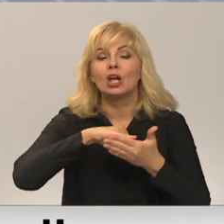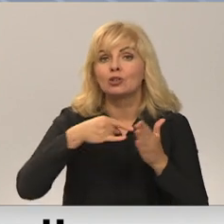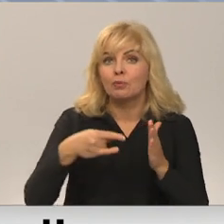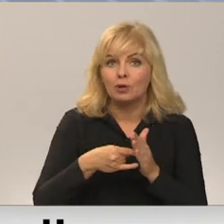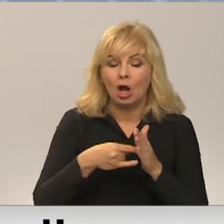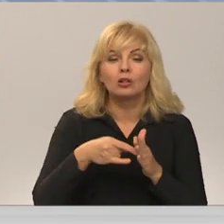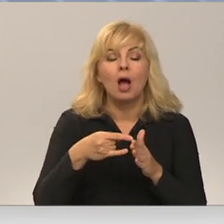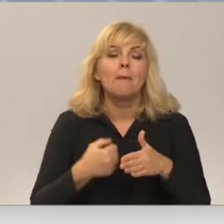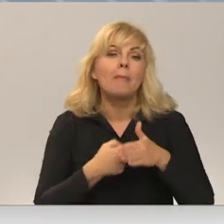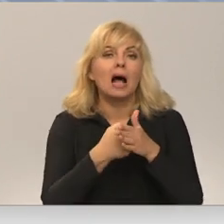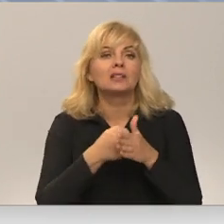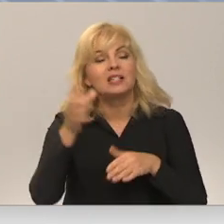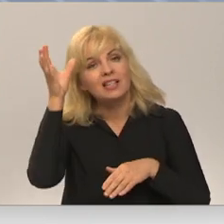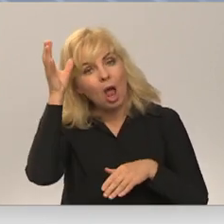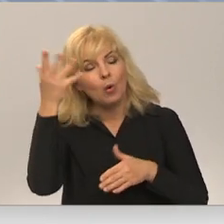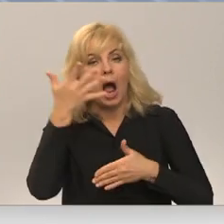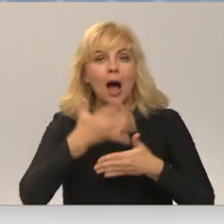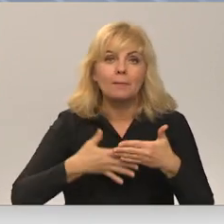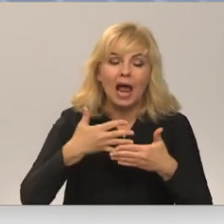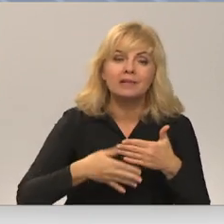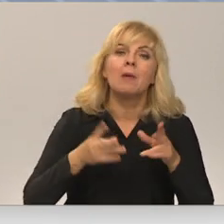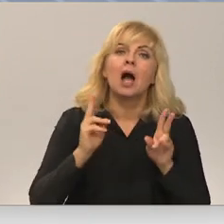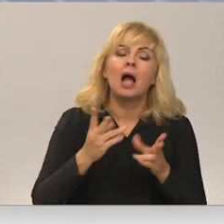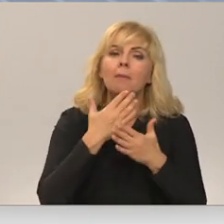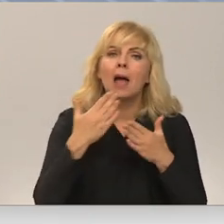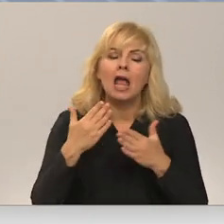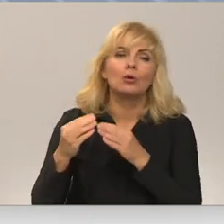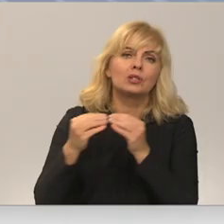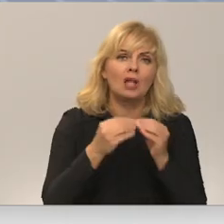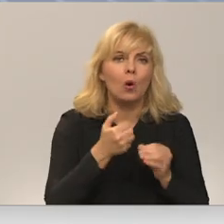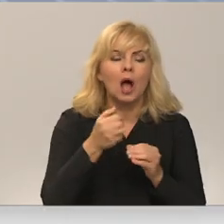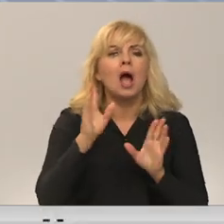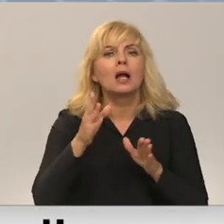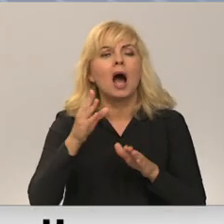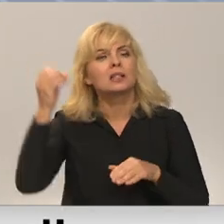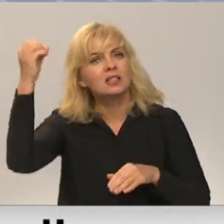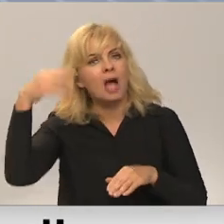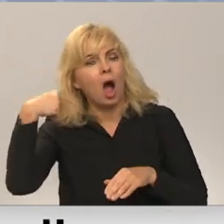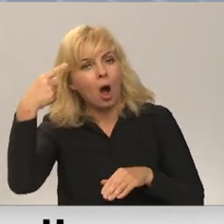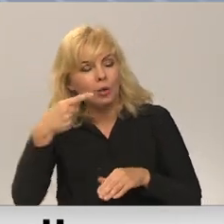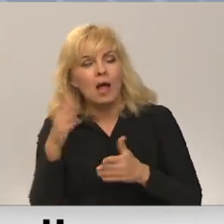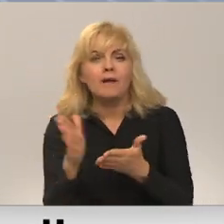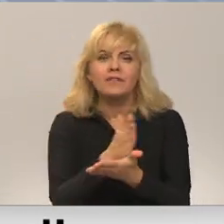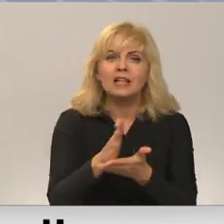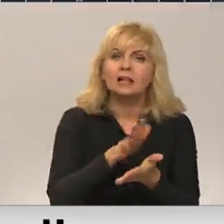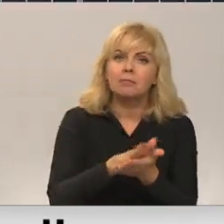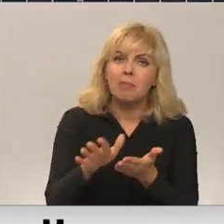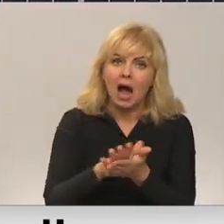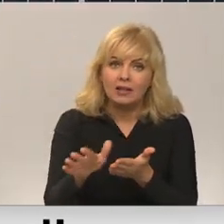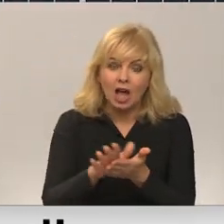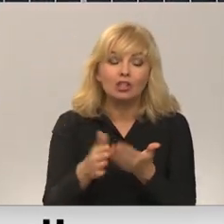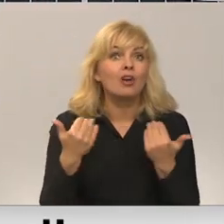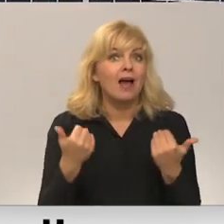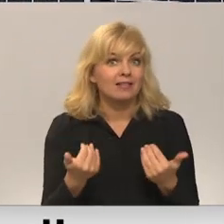teoretiskiem aprēķiniem, uz kā pēdējos 10 gados ir spīdējusi saule, kāds ir mūsu vidējais patēriņš un tā tālāk. Tagad